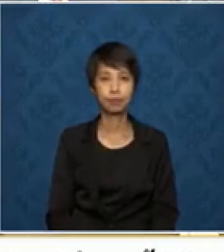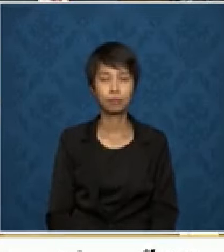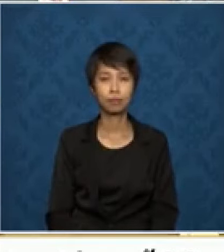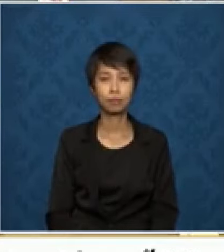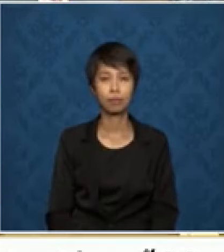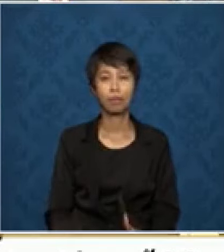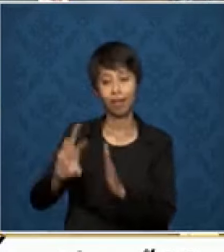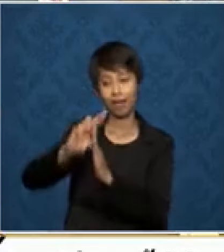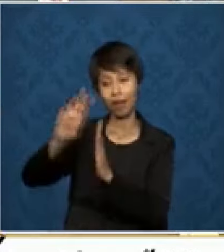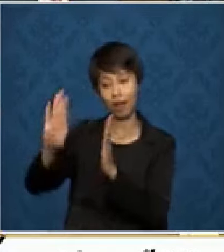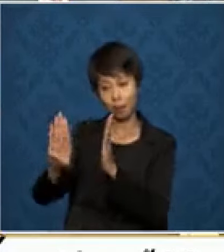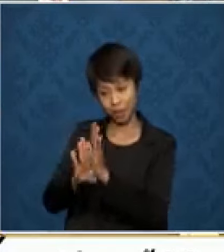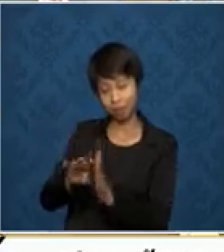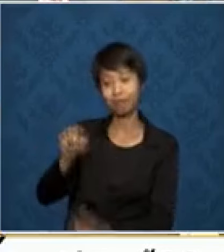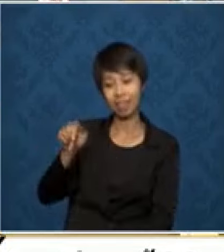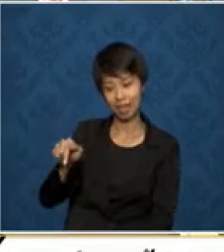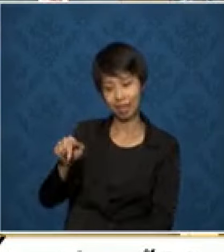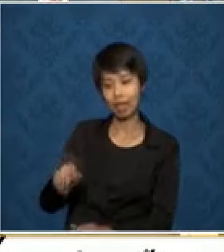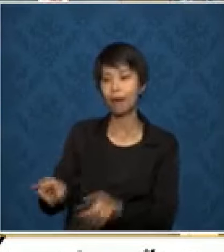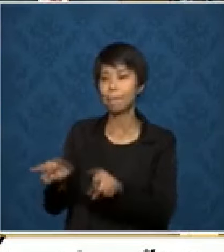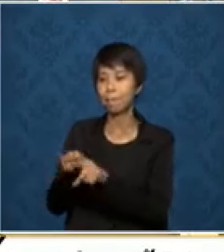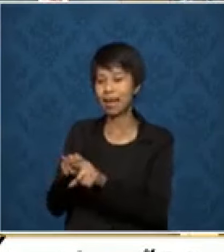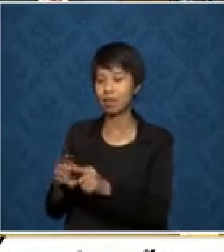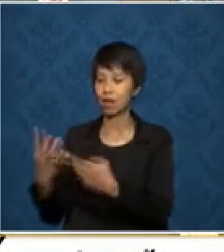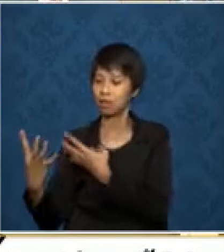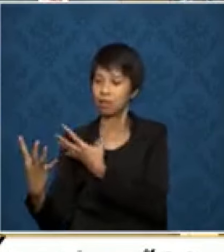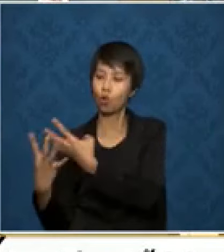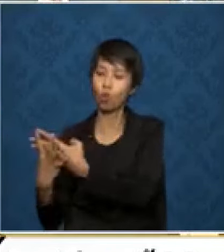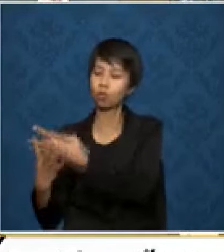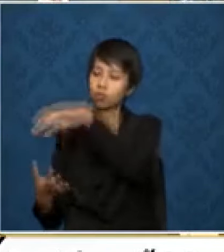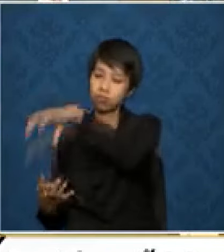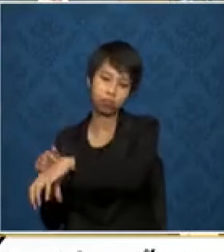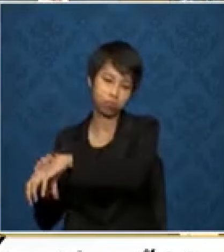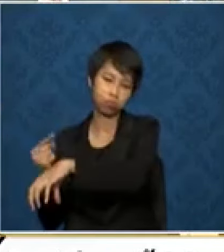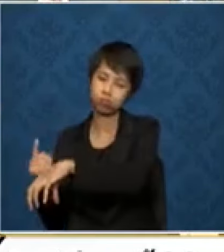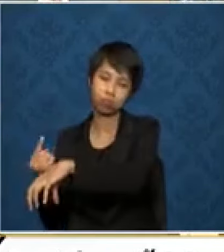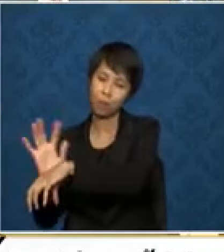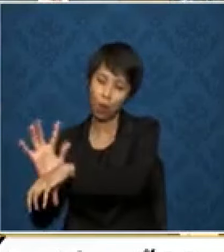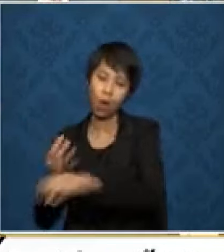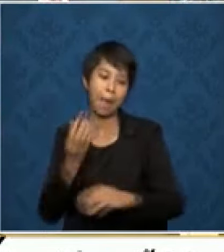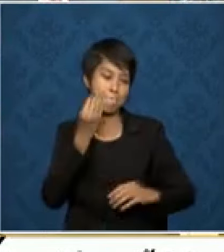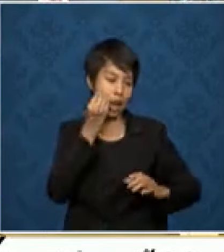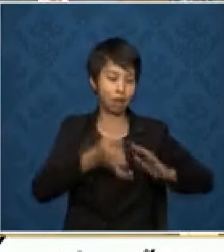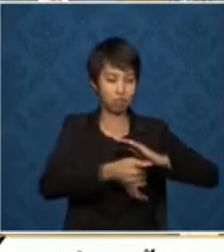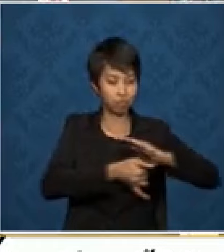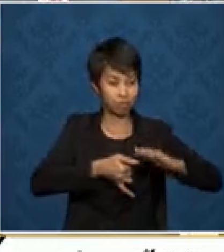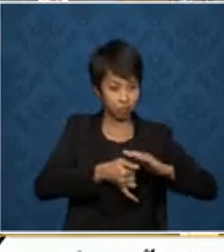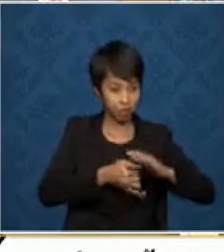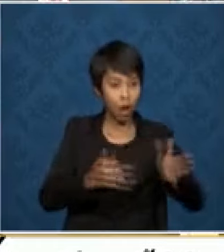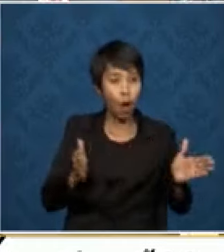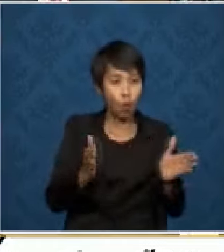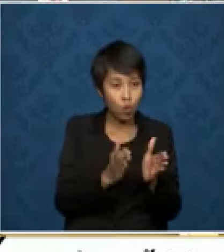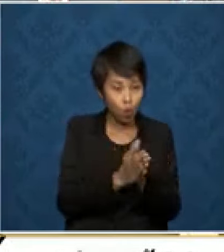ระเบียบที่จะเปิดโอกาสให้ไปติดคุกที่บ้านได้จะรวมคดีทุจริตรวมคดี